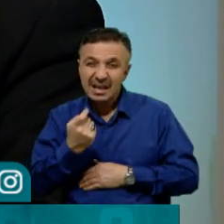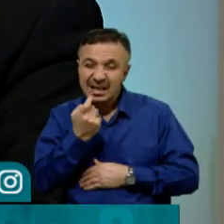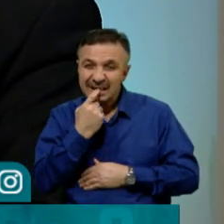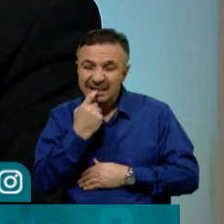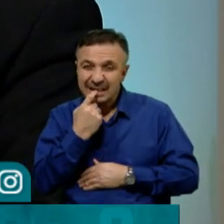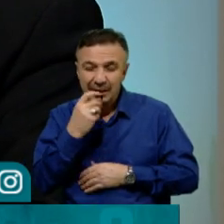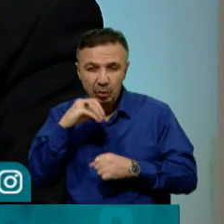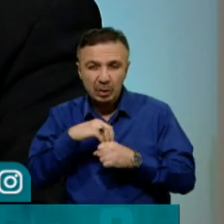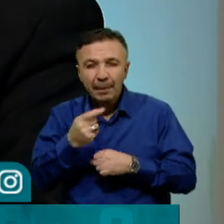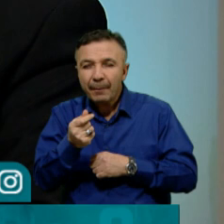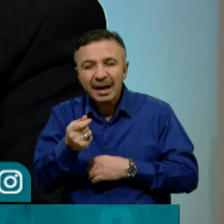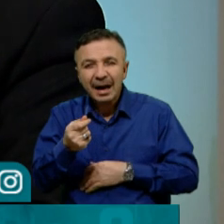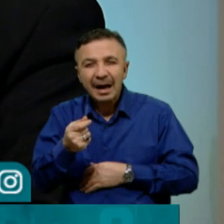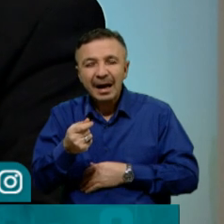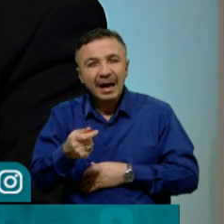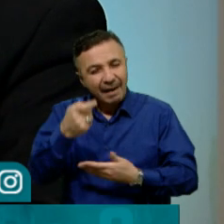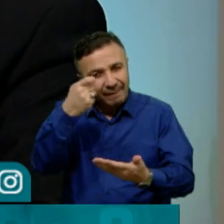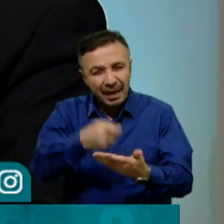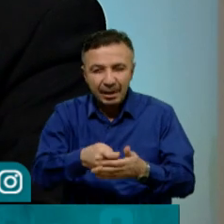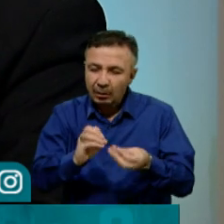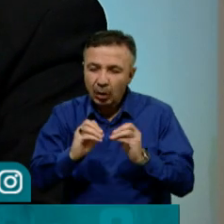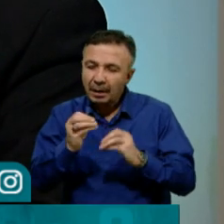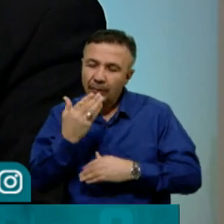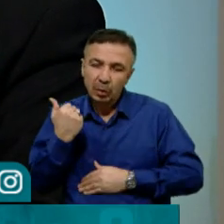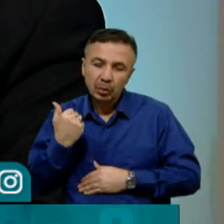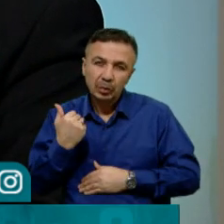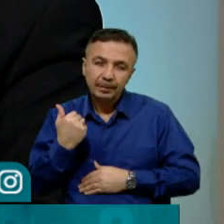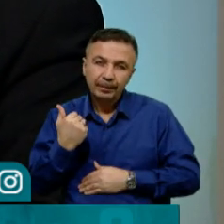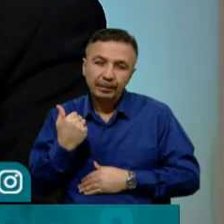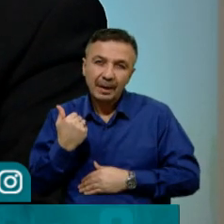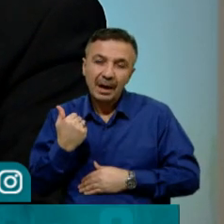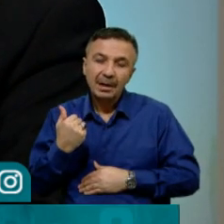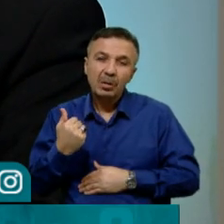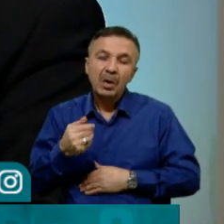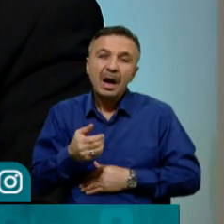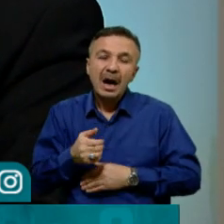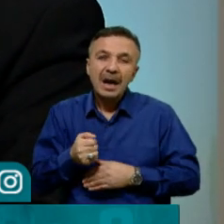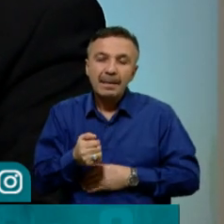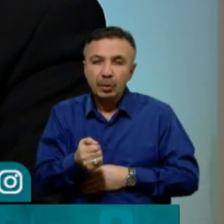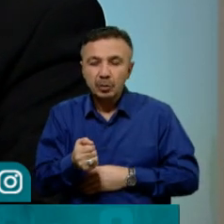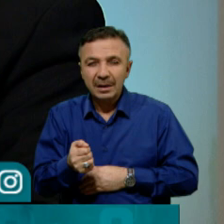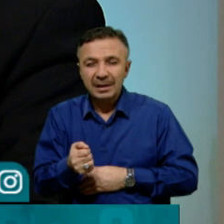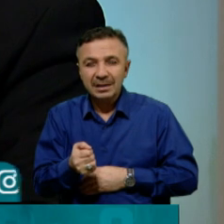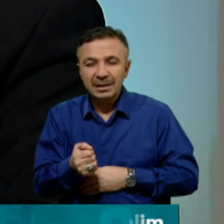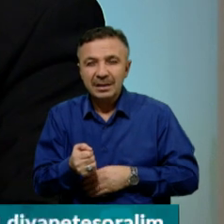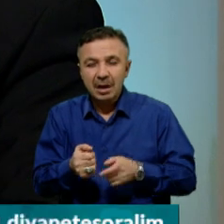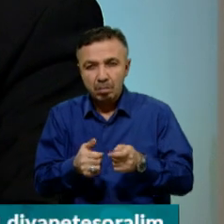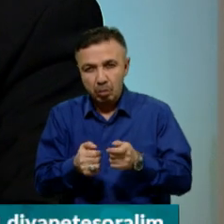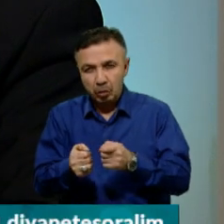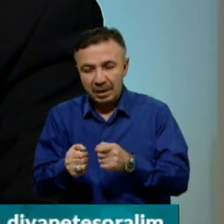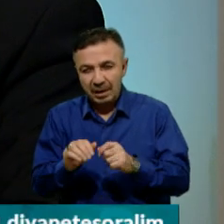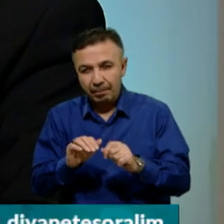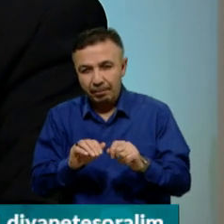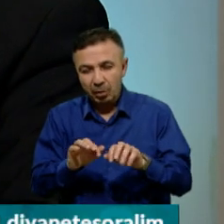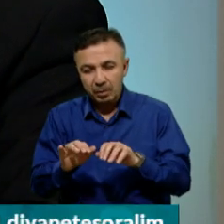yoktur aynı şeyi pos makinası için de düşünebiliriz yani banka üye işyerinden 3'ünde Oh aidat ol makinası bu